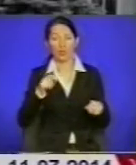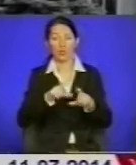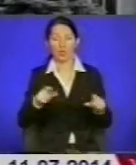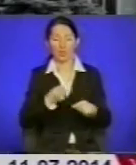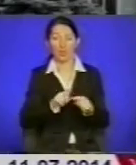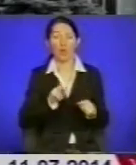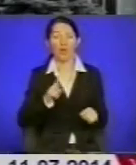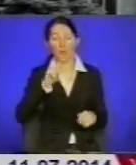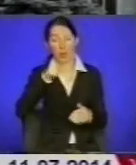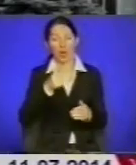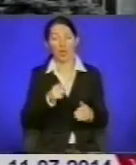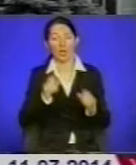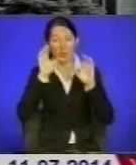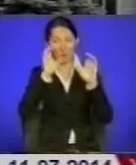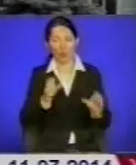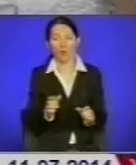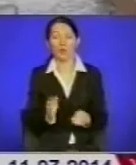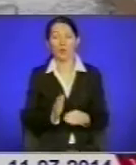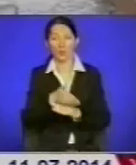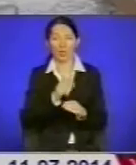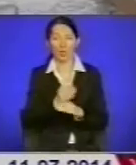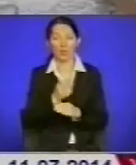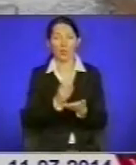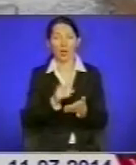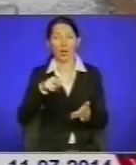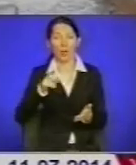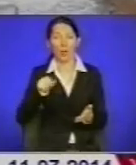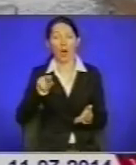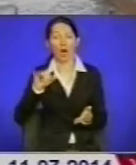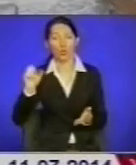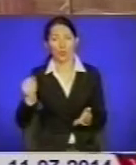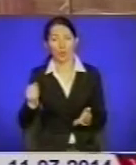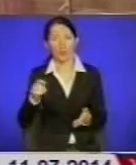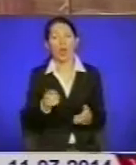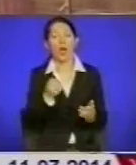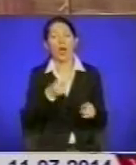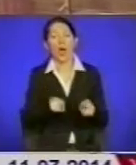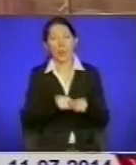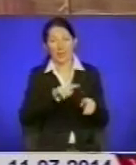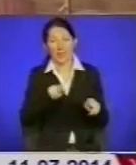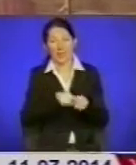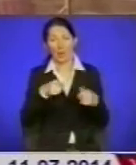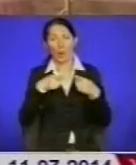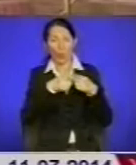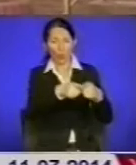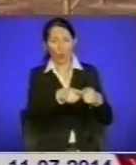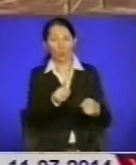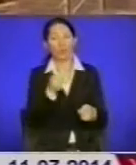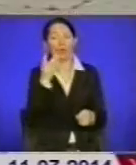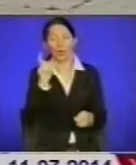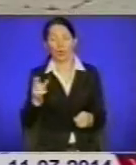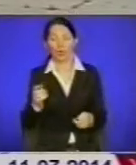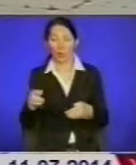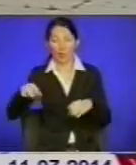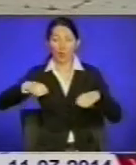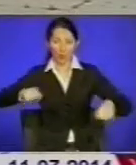закон, з'їзди облаштовані пандусами або швелерами. Втім, під таким кутом, коли людина на візку по ньому буде з'їжджати, можна і не втриматися. По